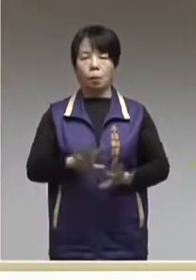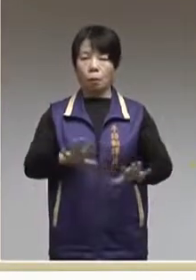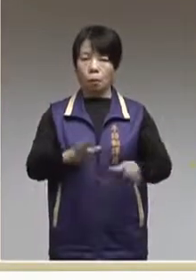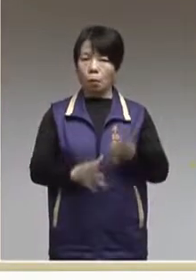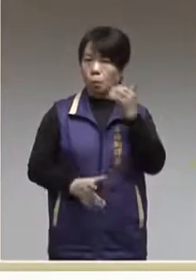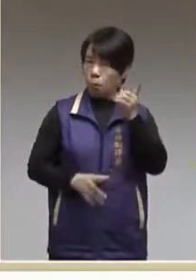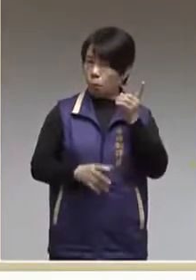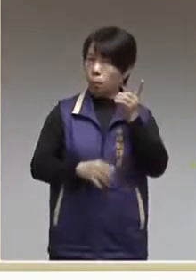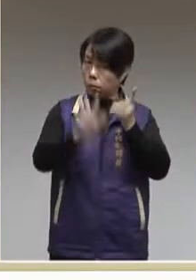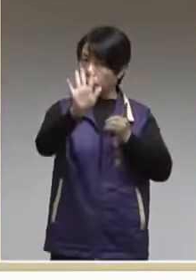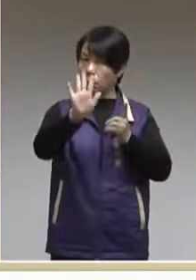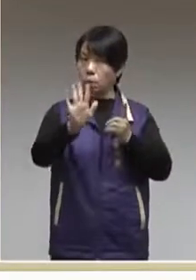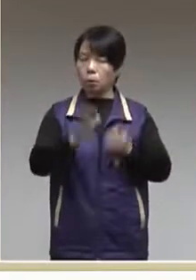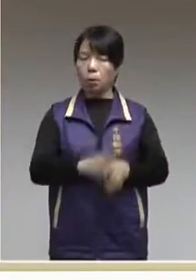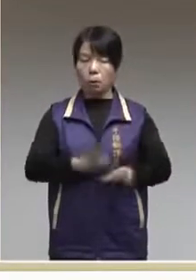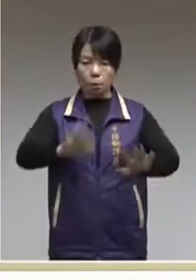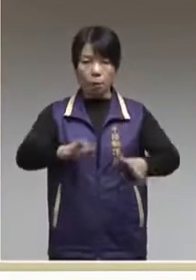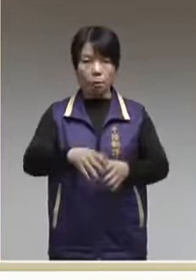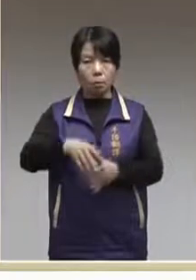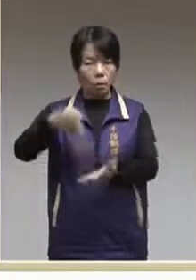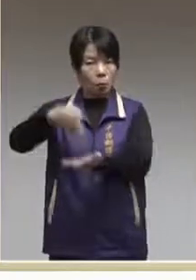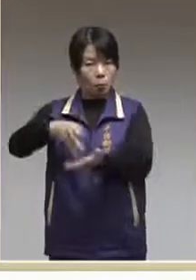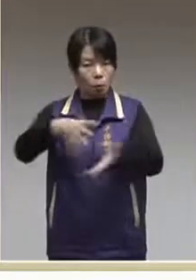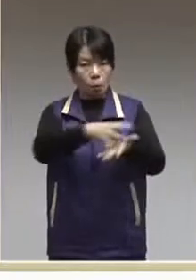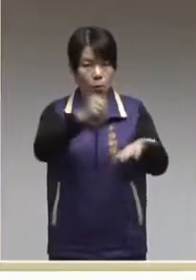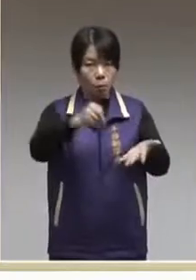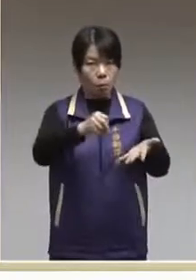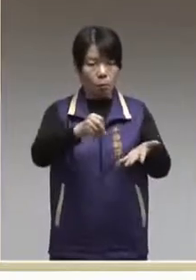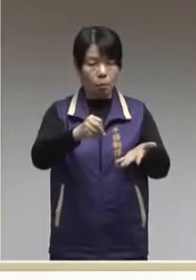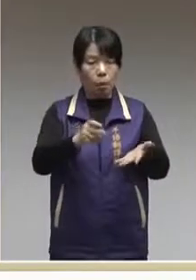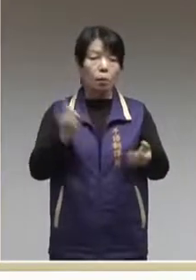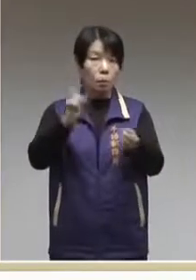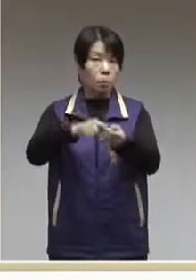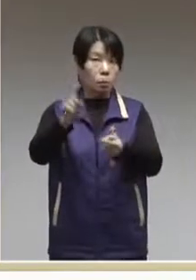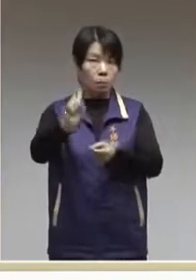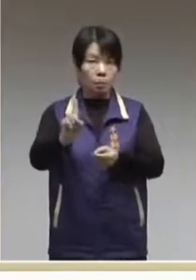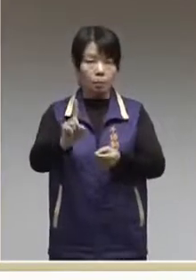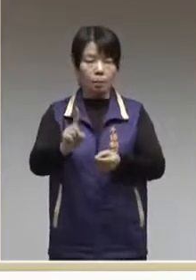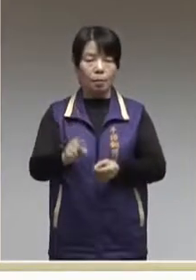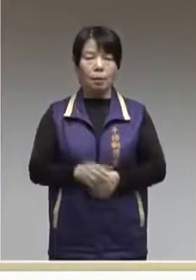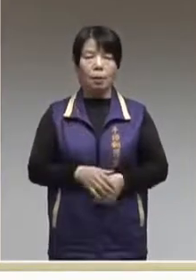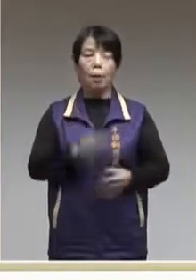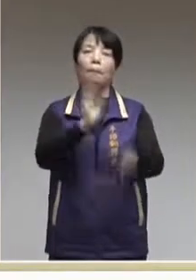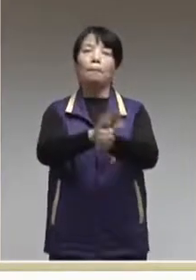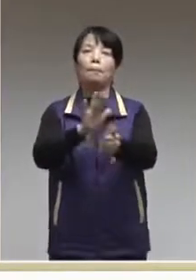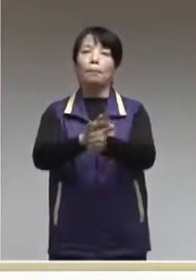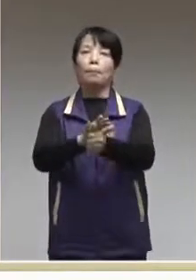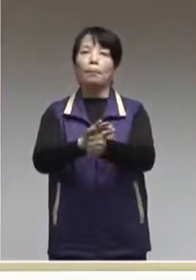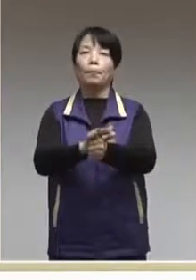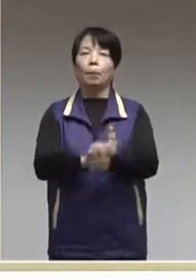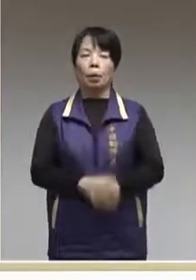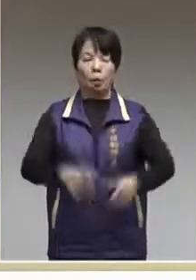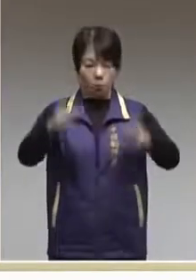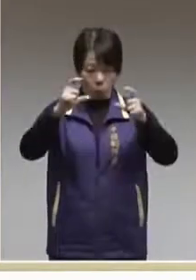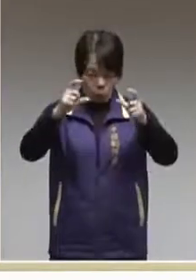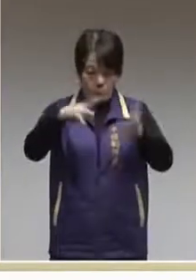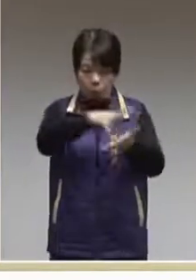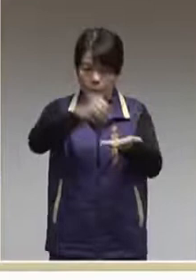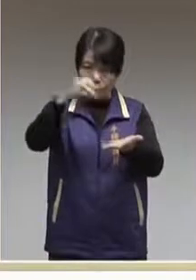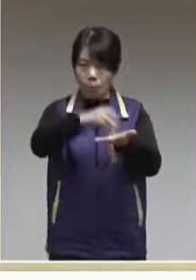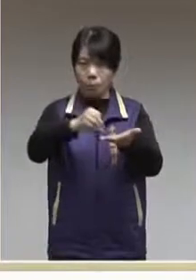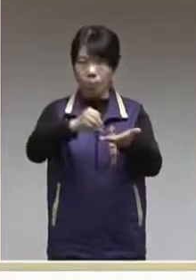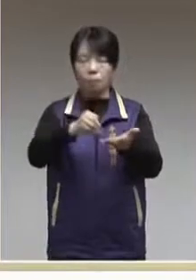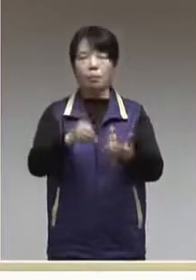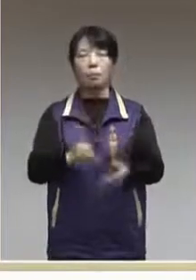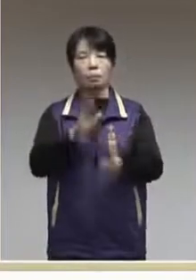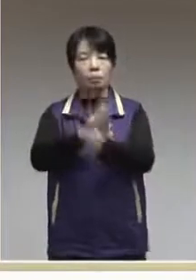的，我们还是要强调，目前十连制的目的就是在很清楚的帮助这个 QR， 又以 QR code 的方式